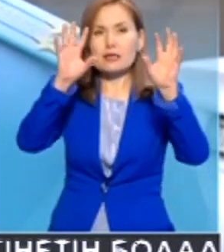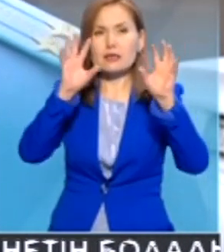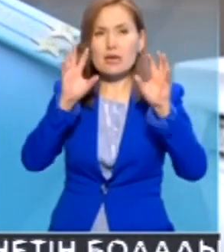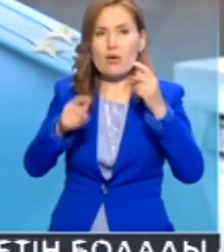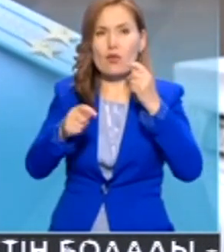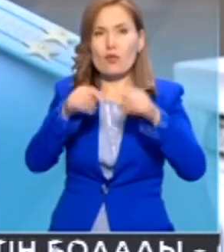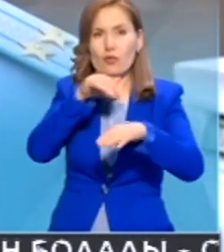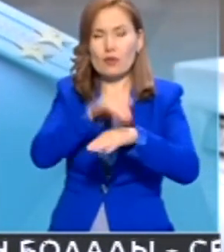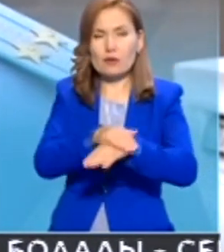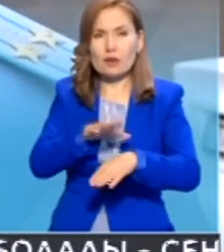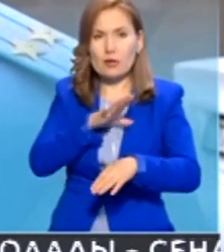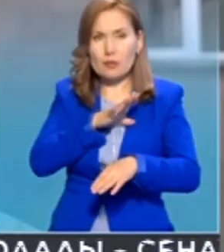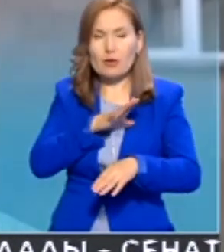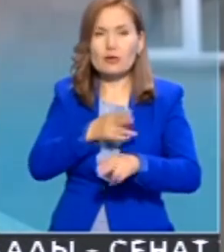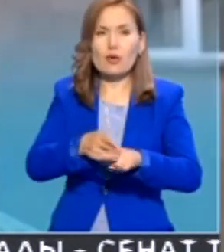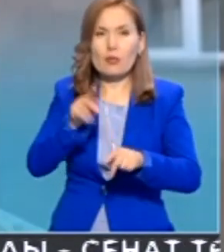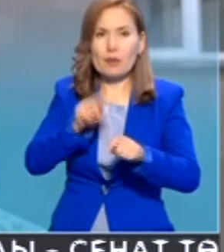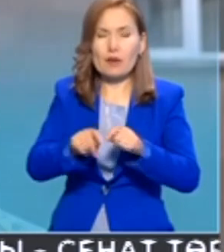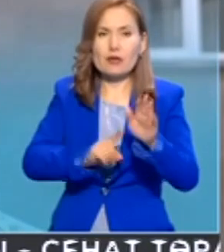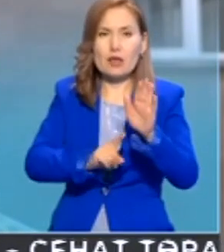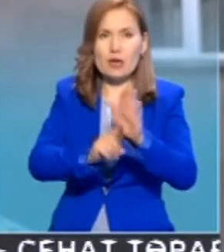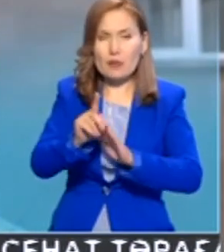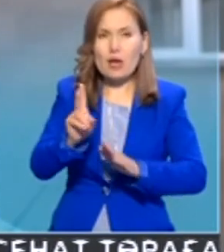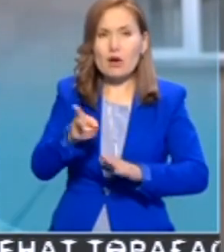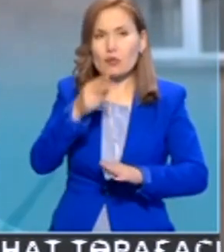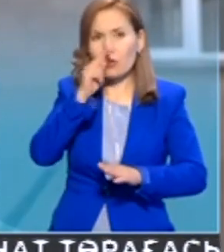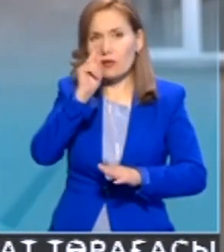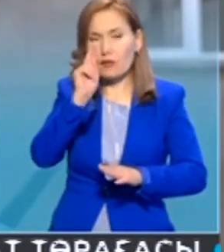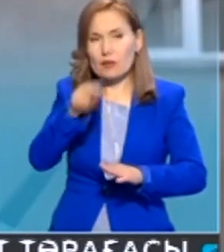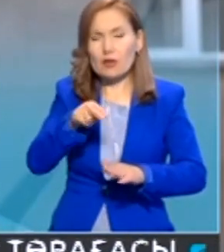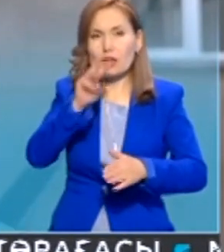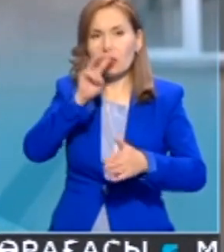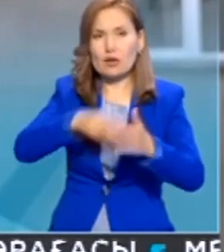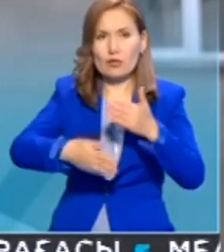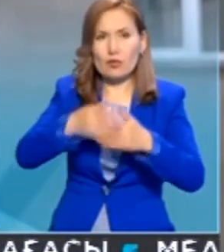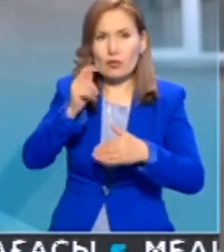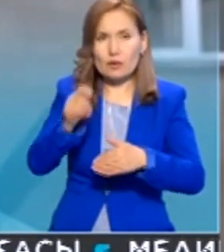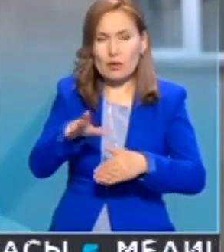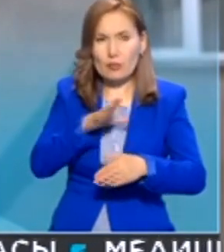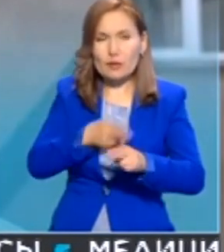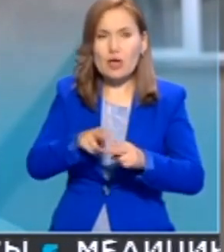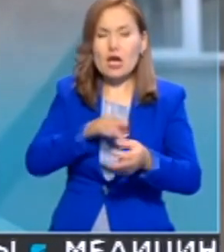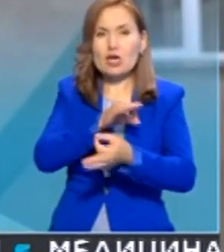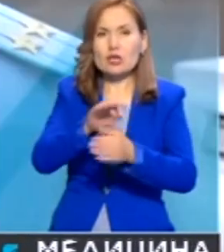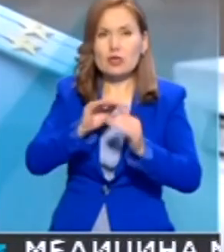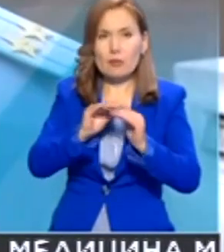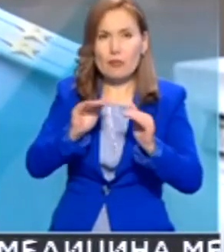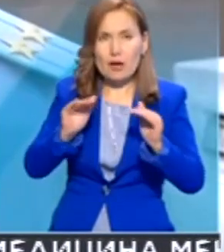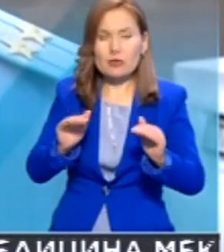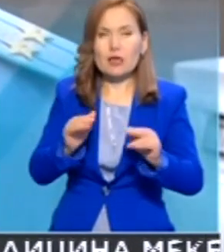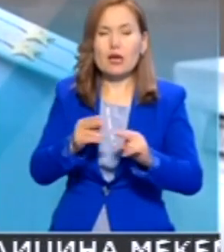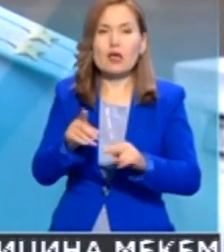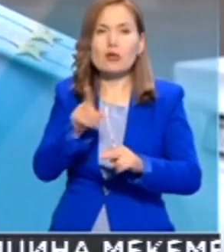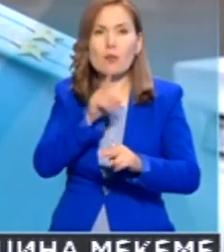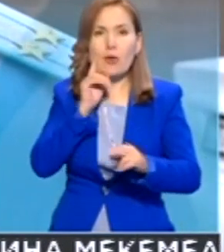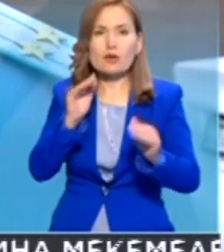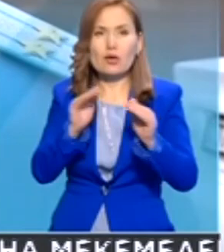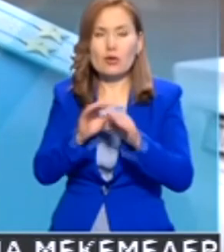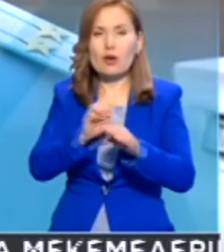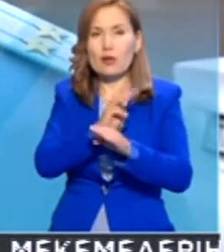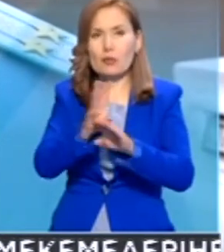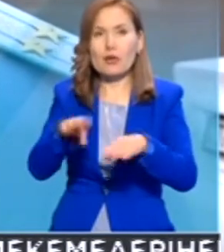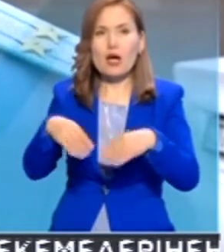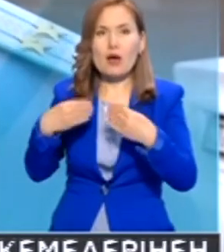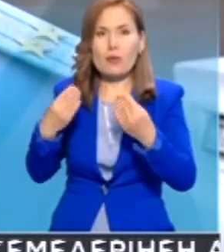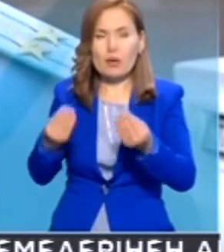талаптары өрескел бұзылғандығы анықталып, анықтау нәтижесімен прокурорлық қадағалау актісін енгізіліп, қазіргі таңда өз пәтерлері табысталып,